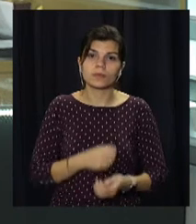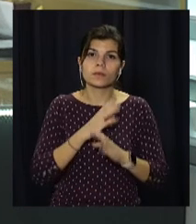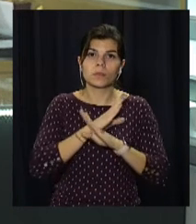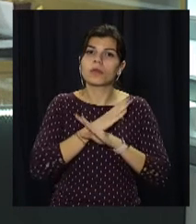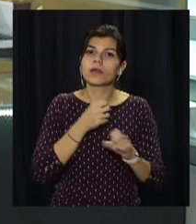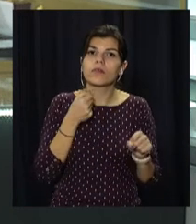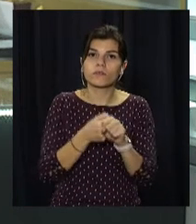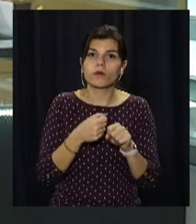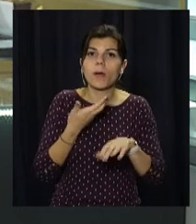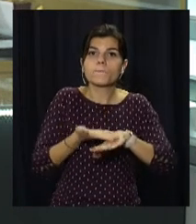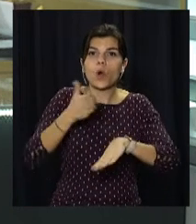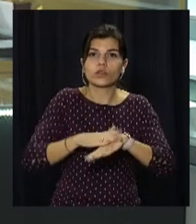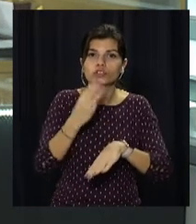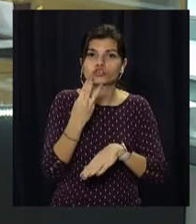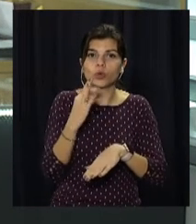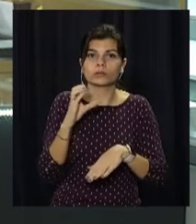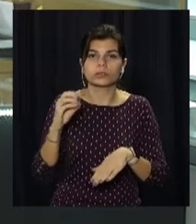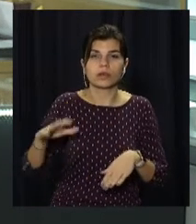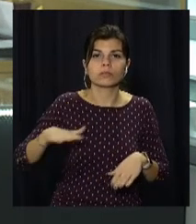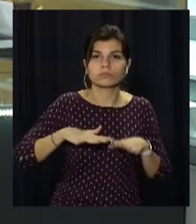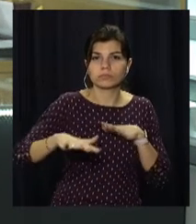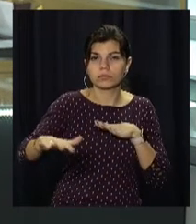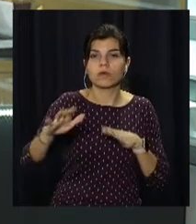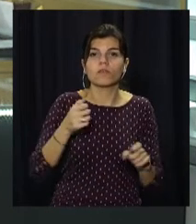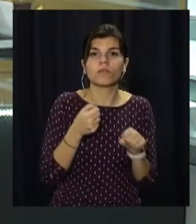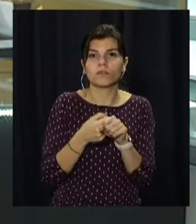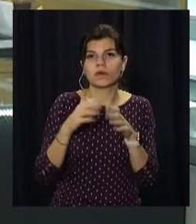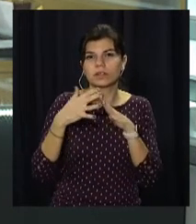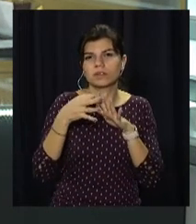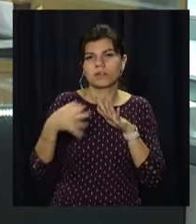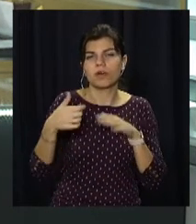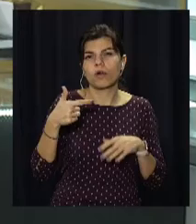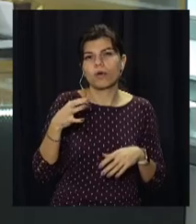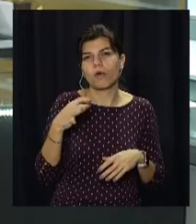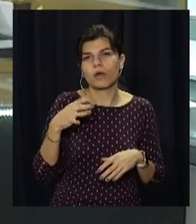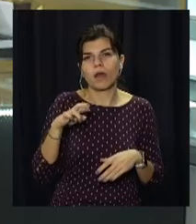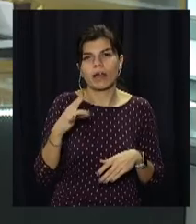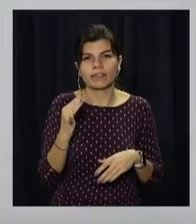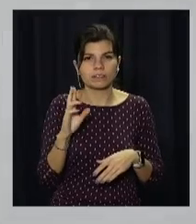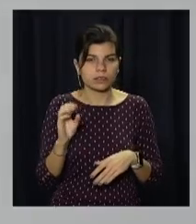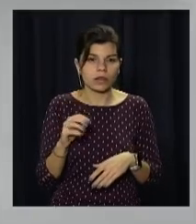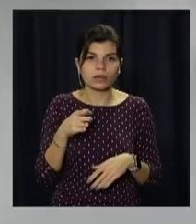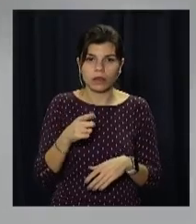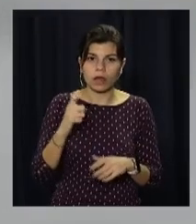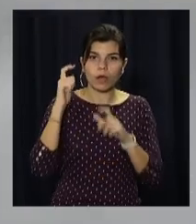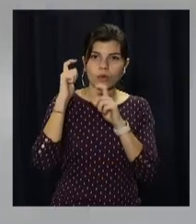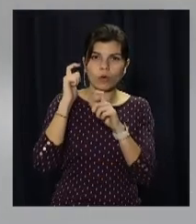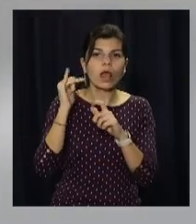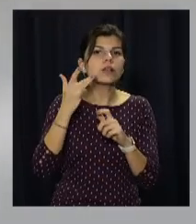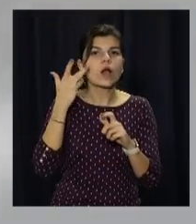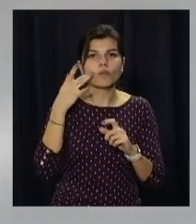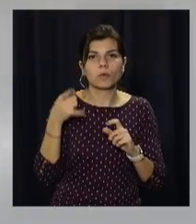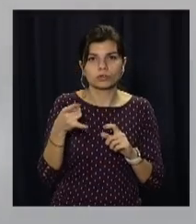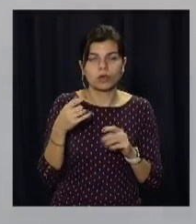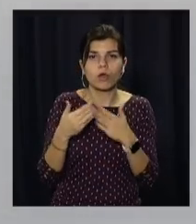Смертельна ДТП на Полтавському шосе. Автотроща сталася поблизу села Горянівське. Там зіштовхнулись вантажівка та легковик.